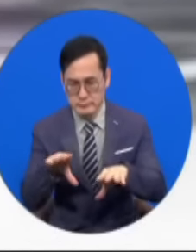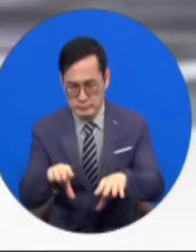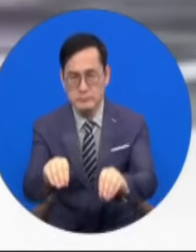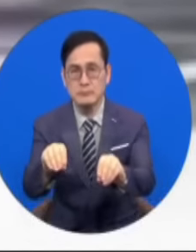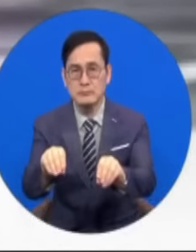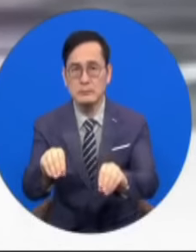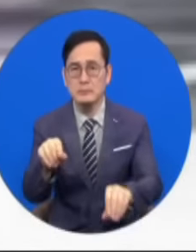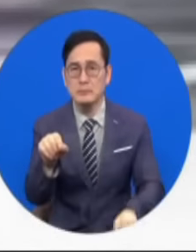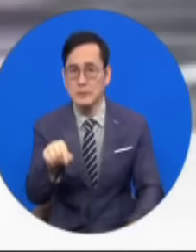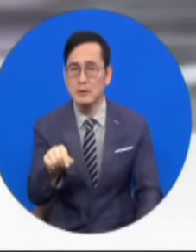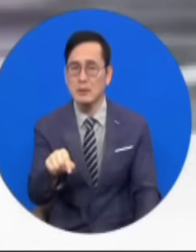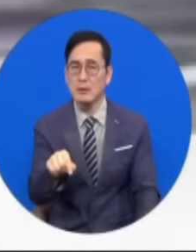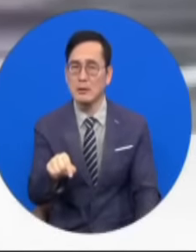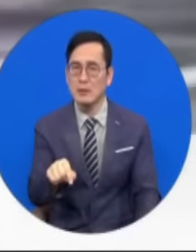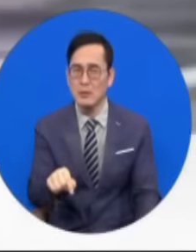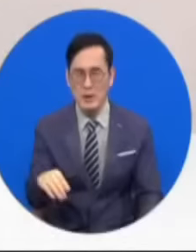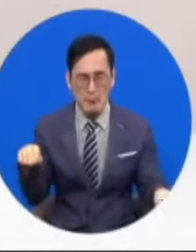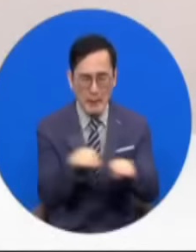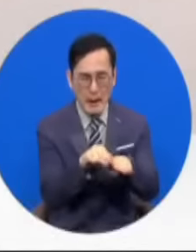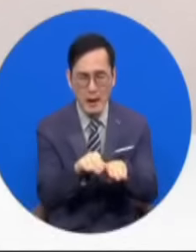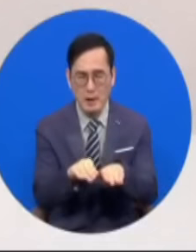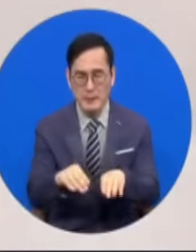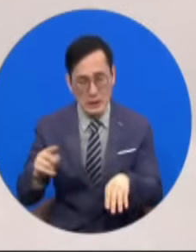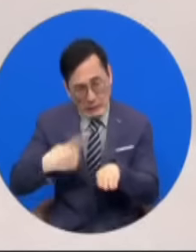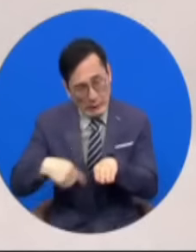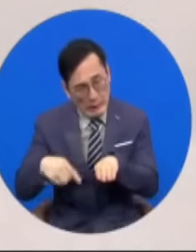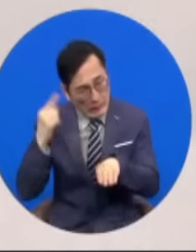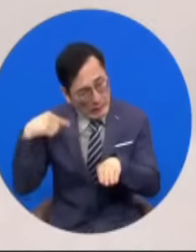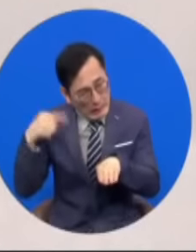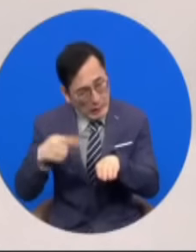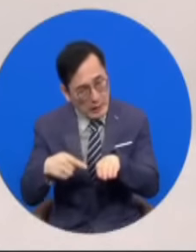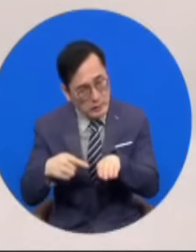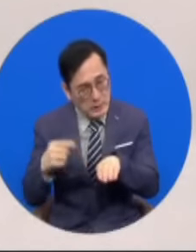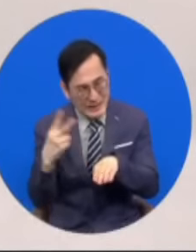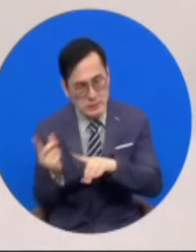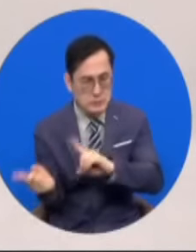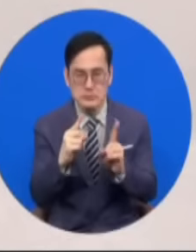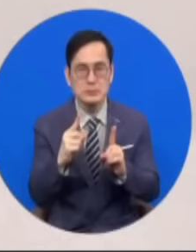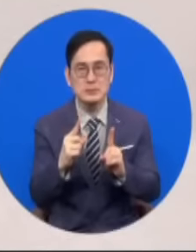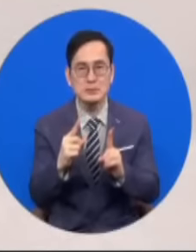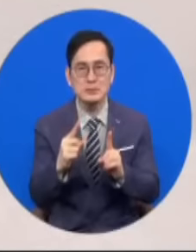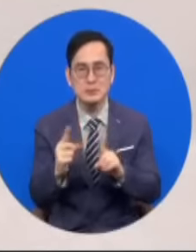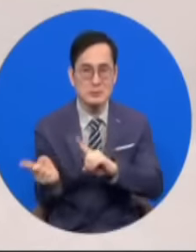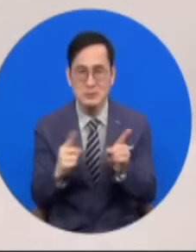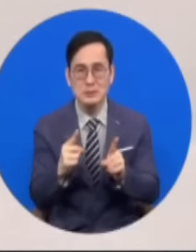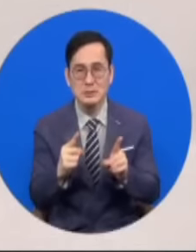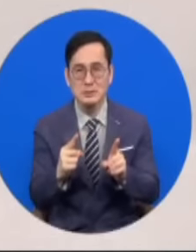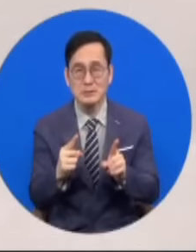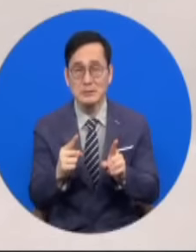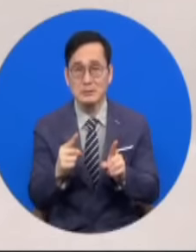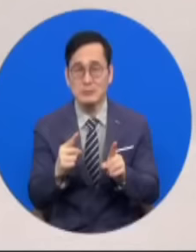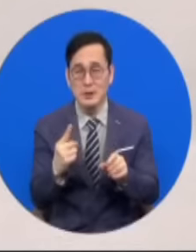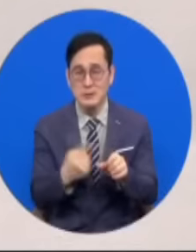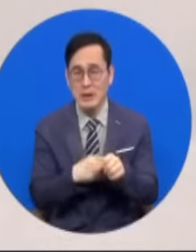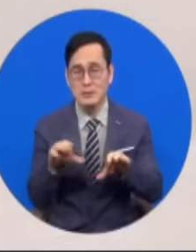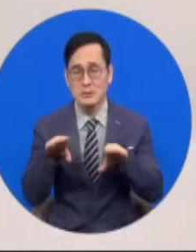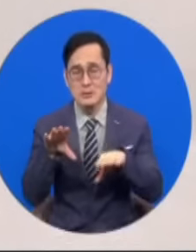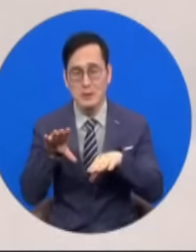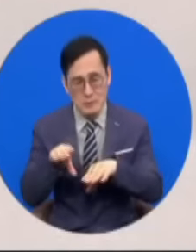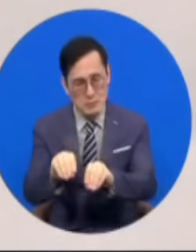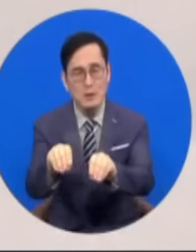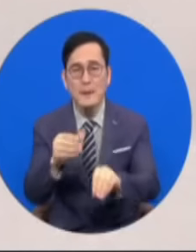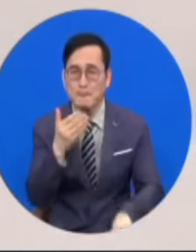사고가 나기 때문에 그래서 뭐 아까 스키드 마크가 없다지 이런 것들을 보면 급발진이 아니다 이렇게 주장하는 지의 증거 말이 있고 그다음에 이제